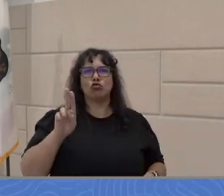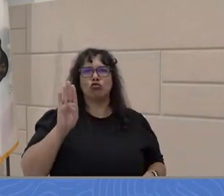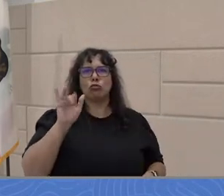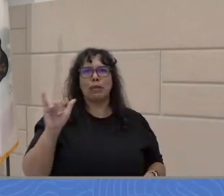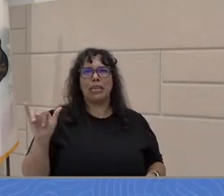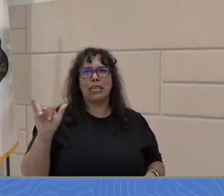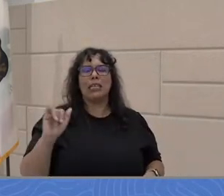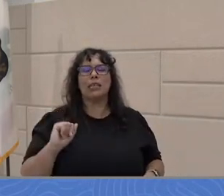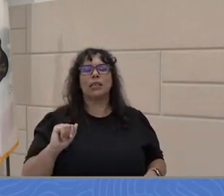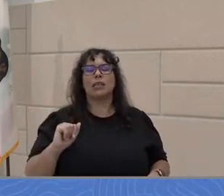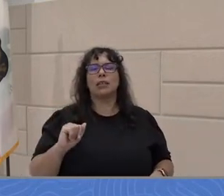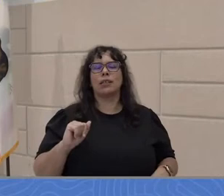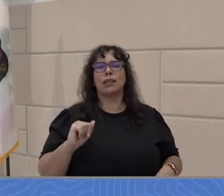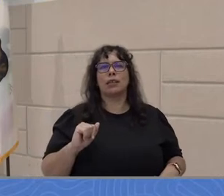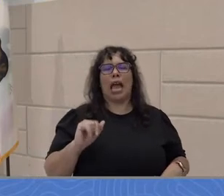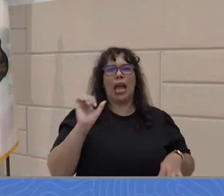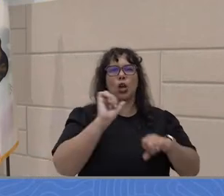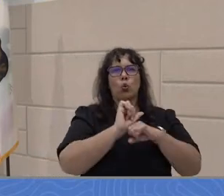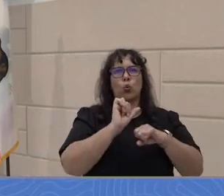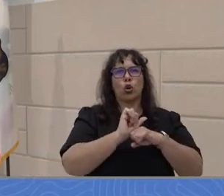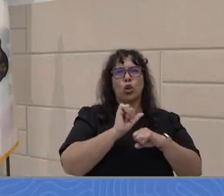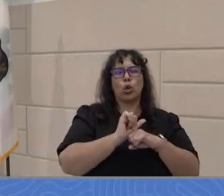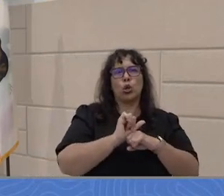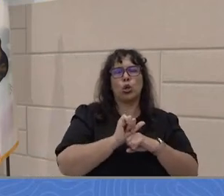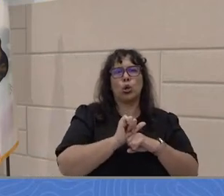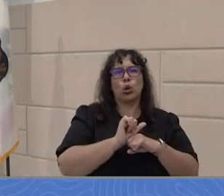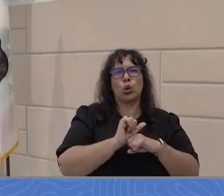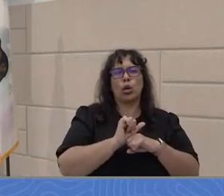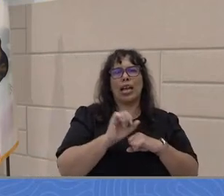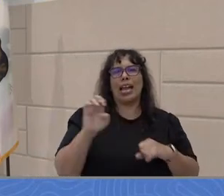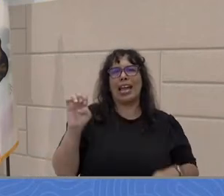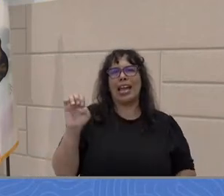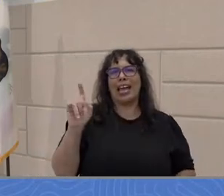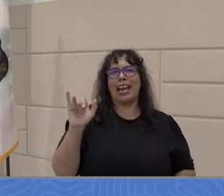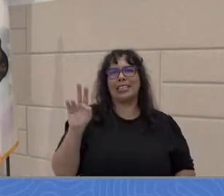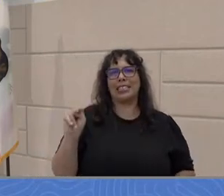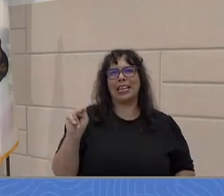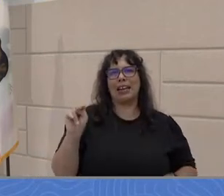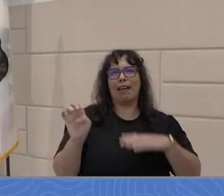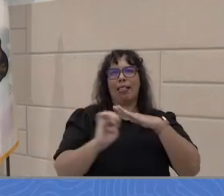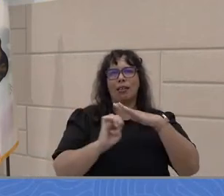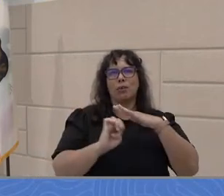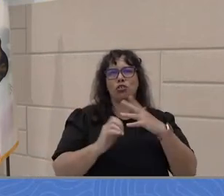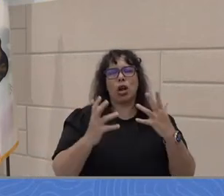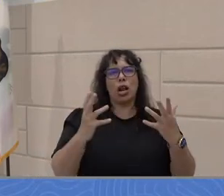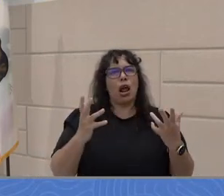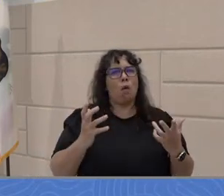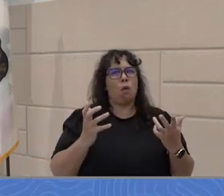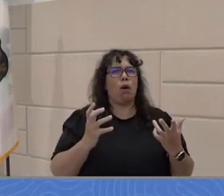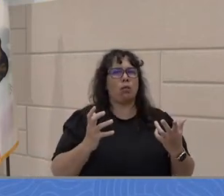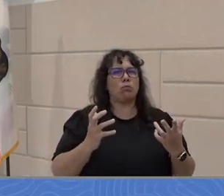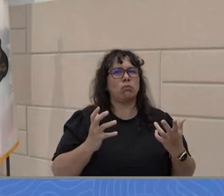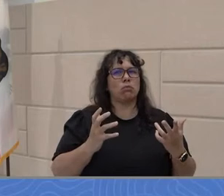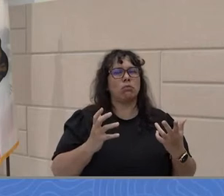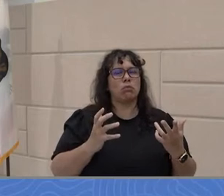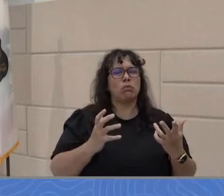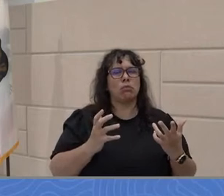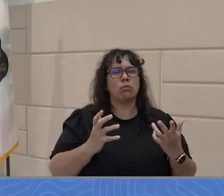ឈ្មោះ Ruby Yamos ហើយគាត់ធ្វើការនៅឯសាលារៀន Medicine គា